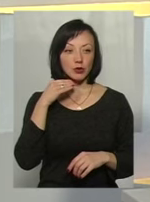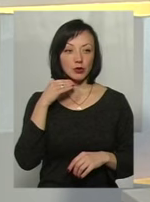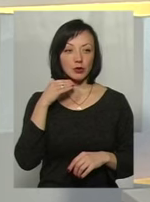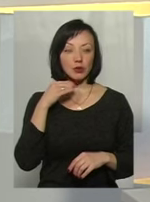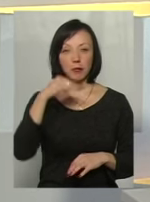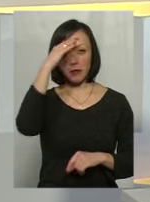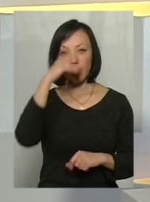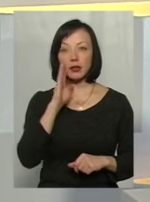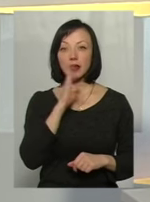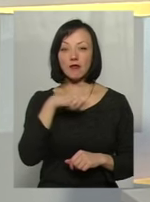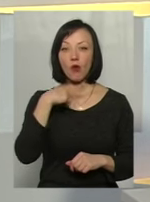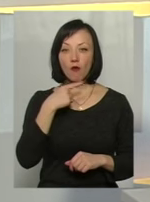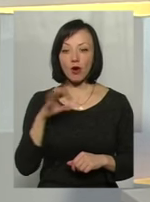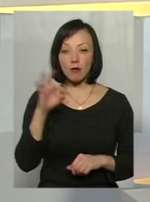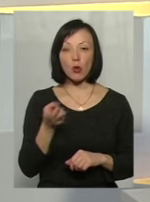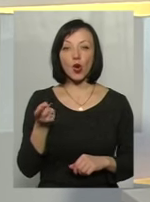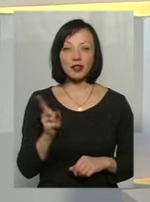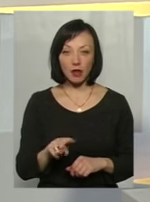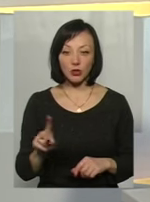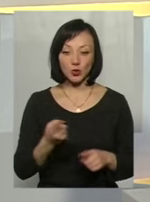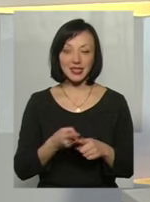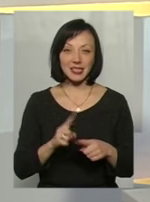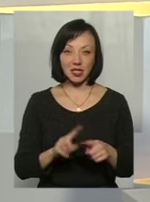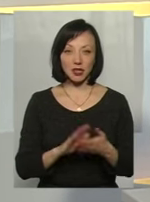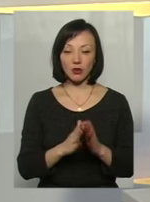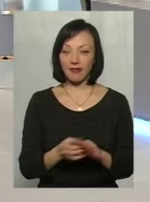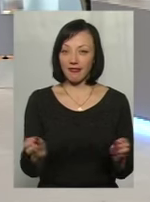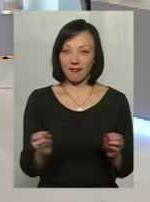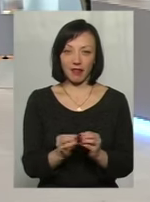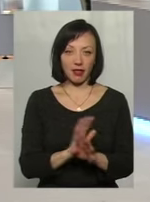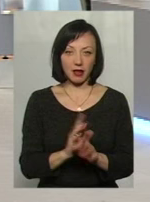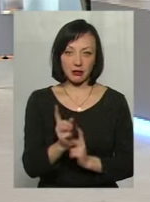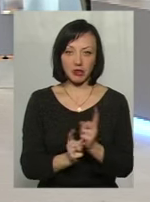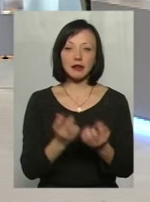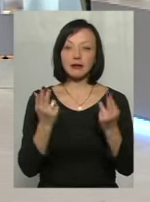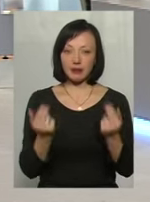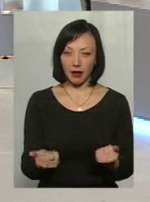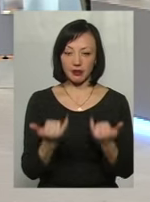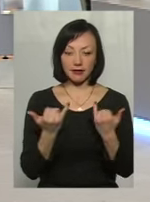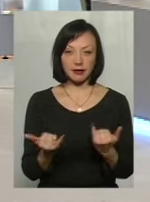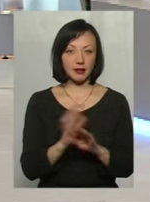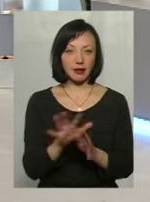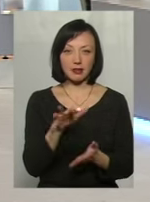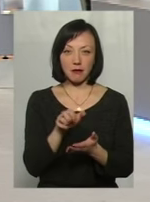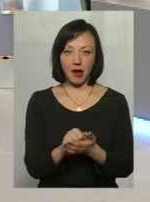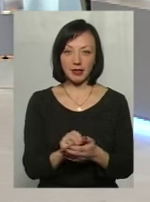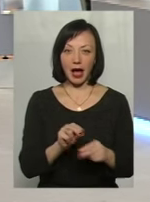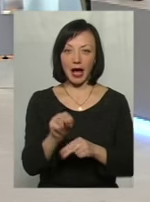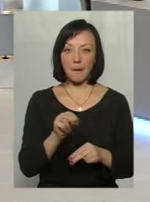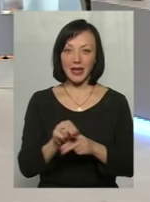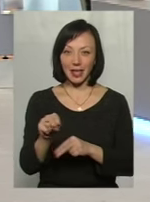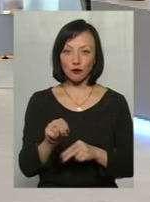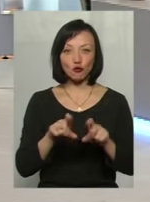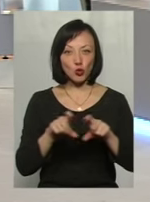дуже багато батьків говорять про те, що от якраз ця ситуація не змінилась. Да, тепер ніхто не займається репетиторством у школі. А